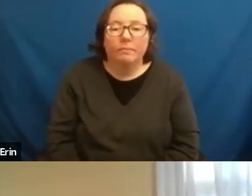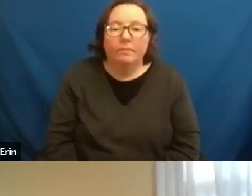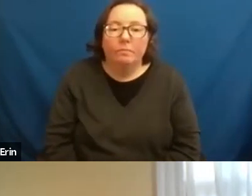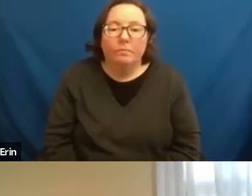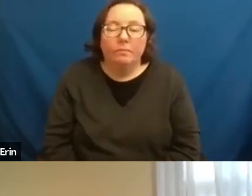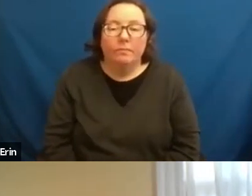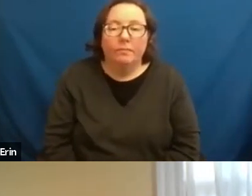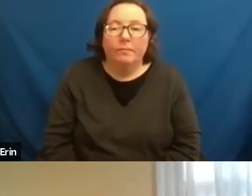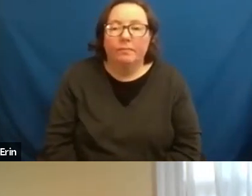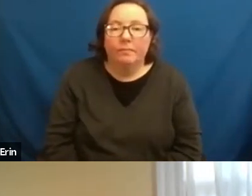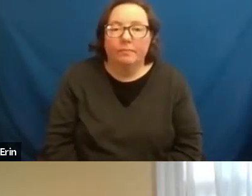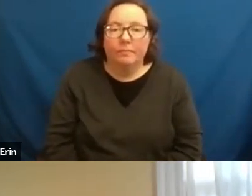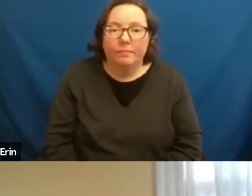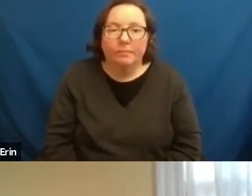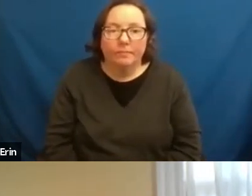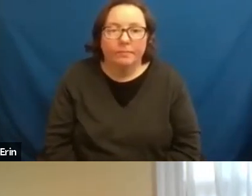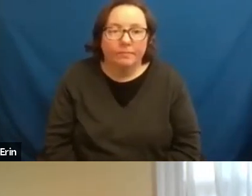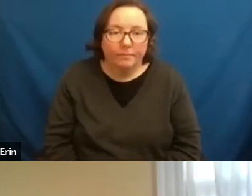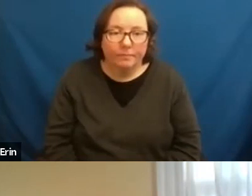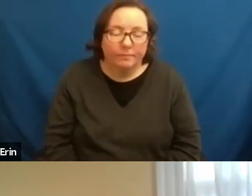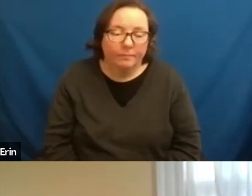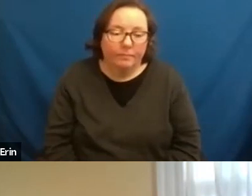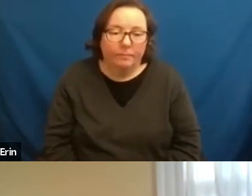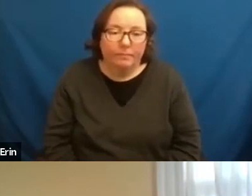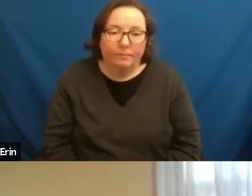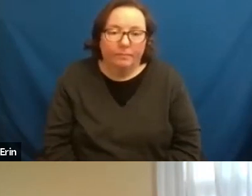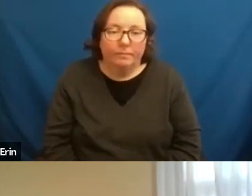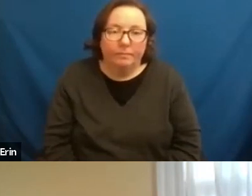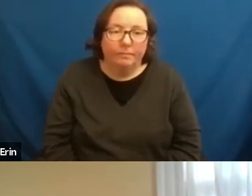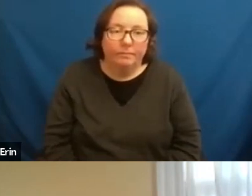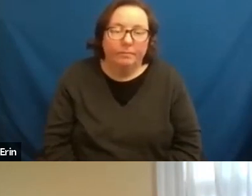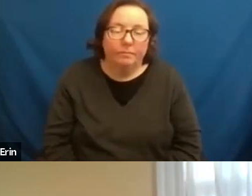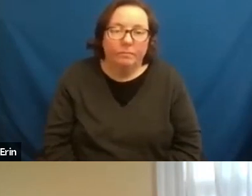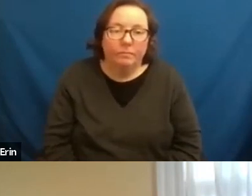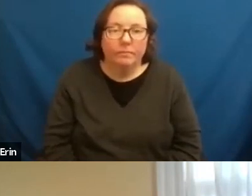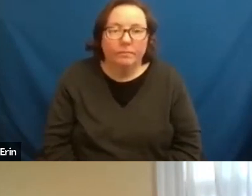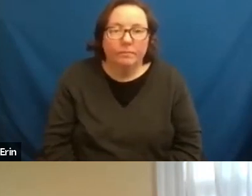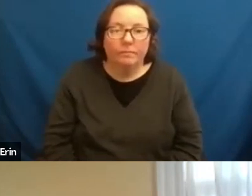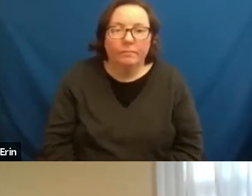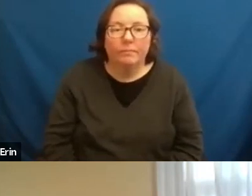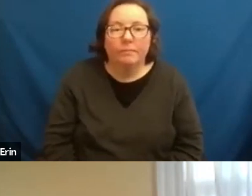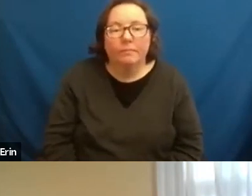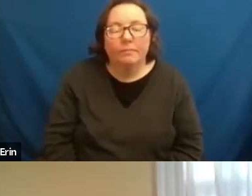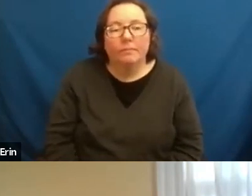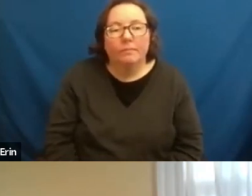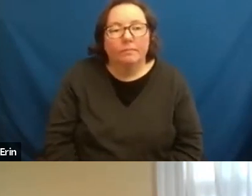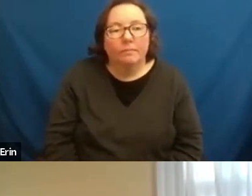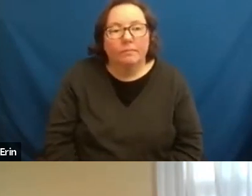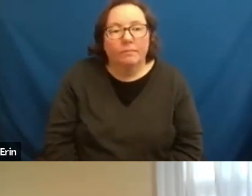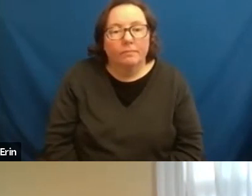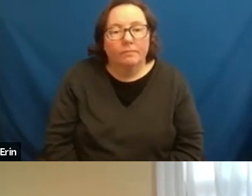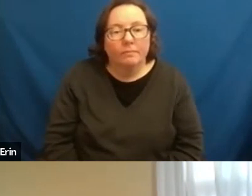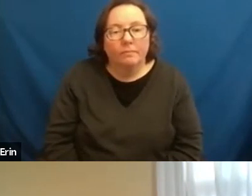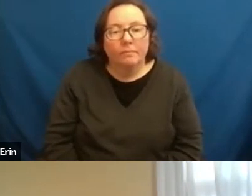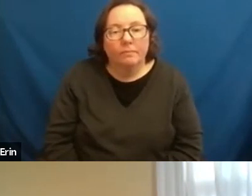qui peux interpréter pour nous, tout le monde qui parle créole. Et moi, demandez-nous si nous besoin d'entrer dans la conversation, nous cliquons sur le globe